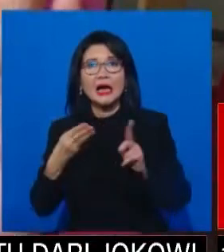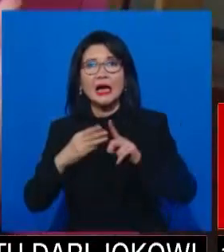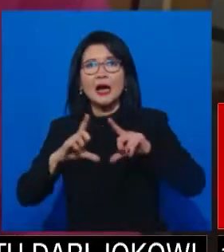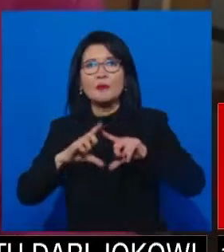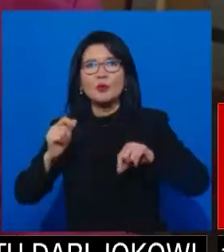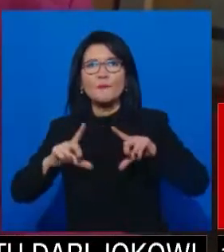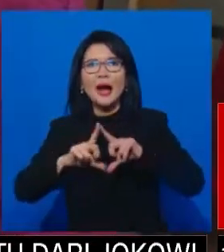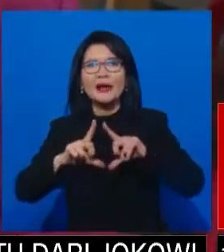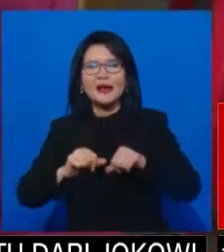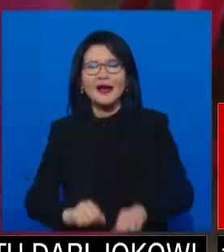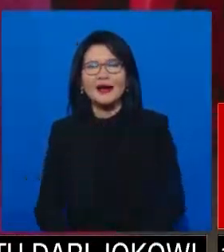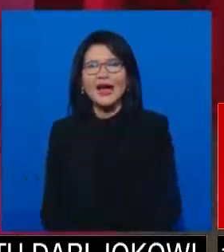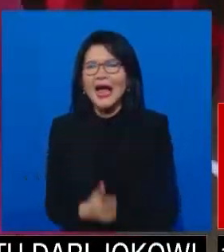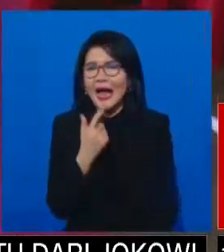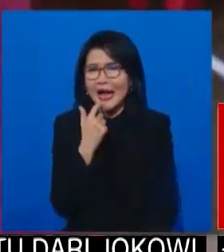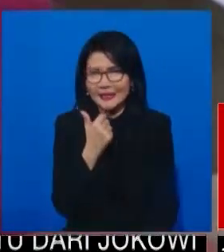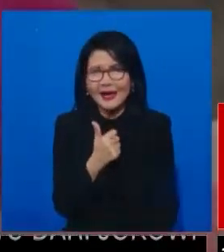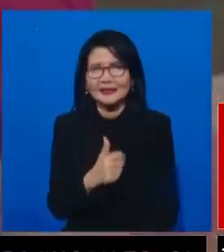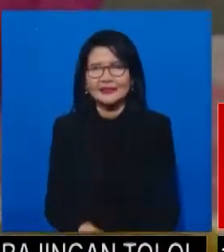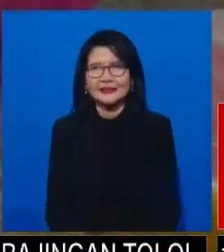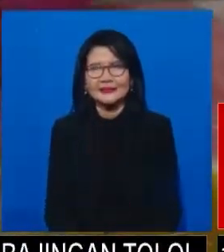saya membara.